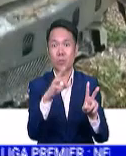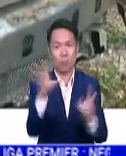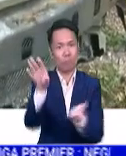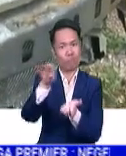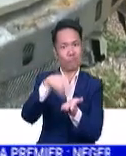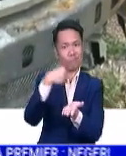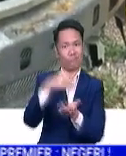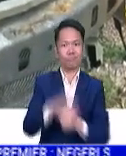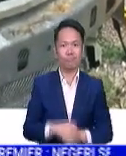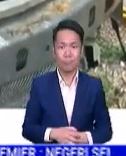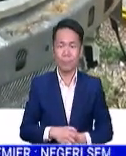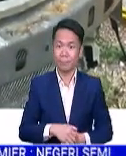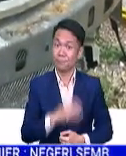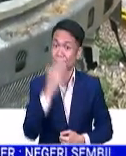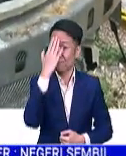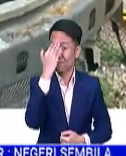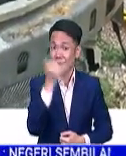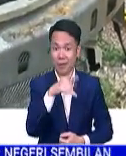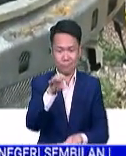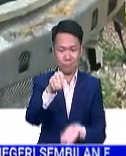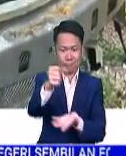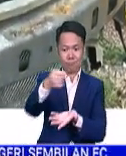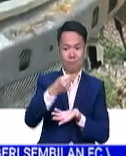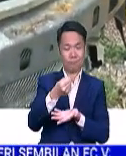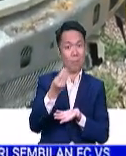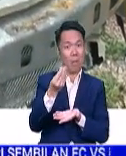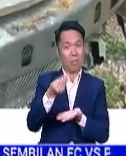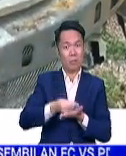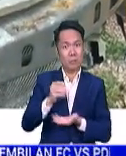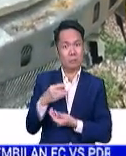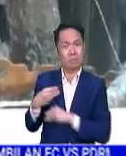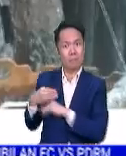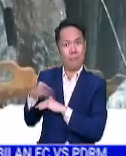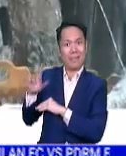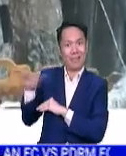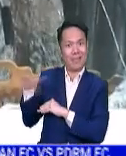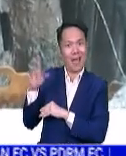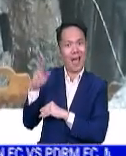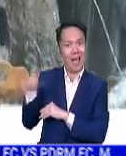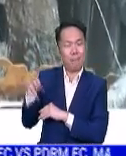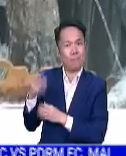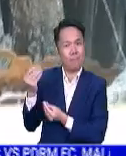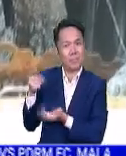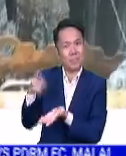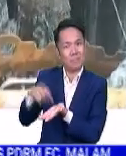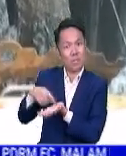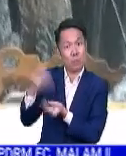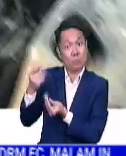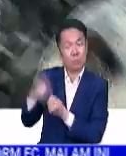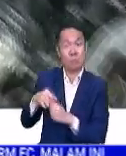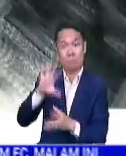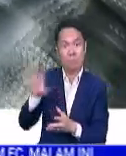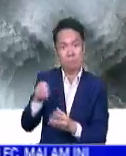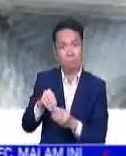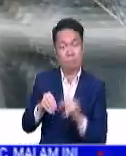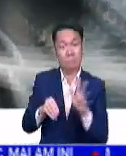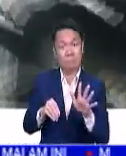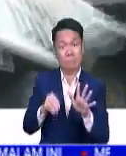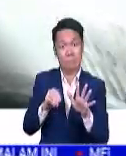RM250,000. Ia dipercayai bagi membayar hutang suspek kepada kumpulan wang pinjaman haram itu yang bernilai